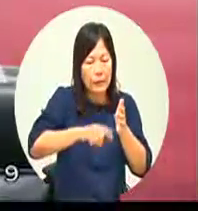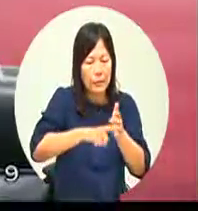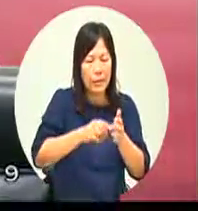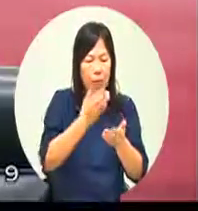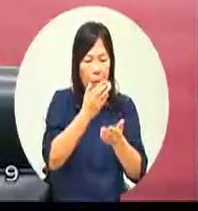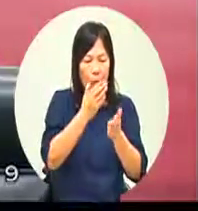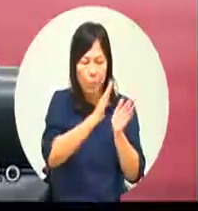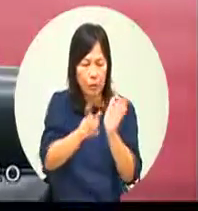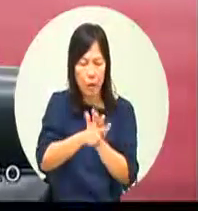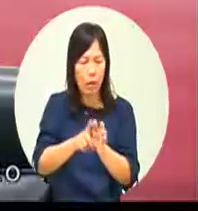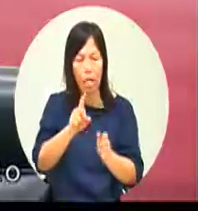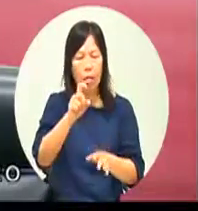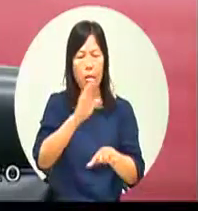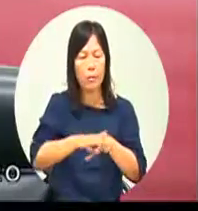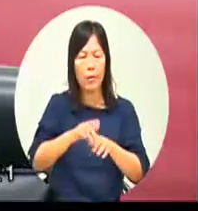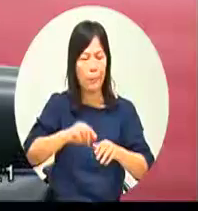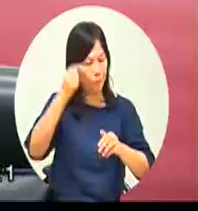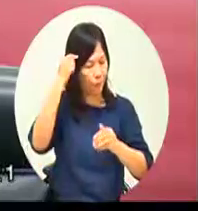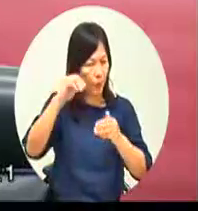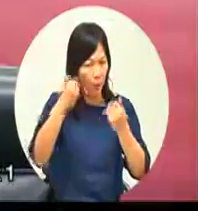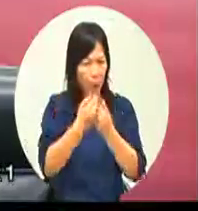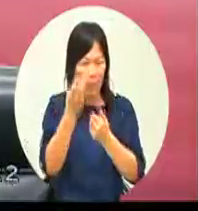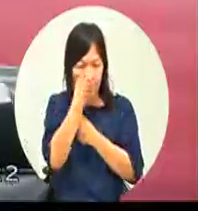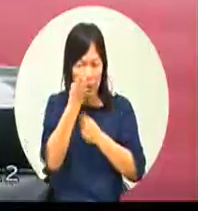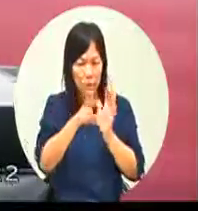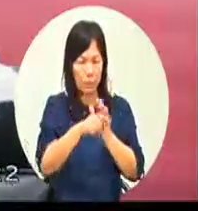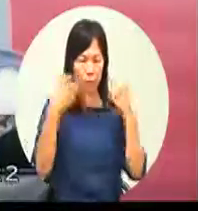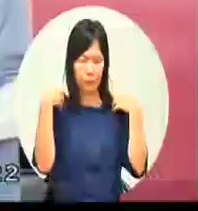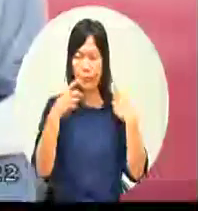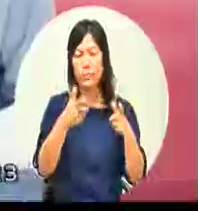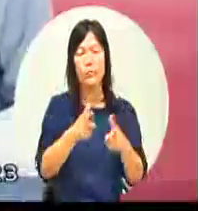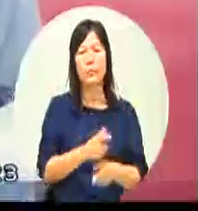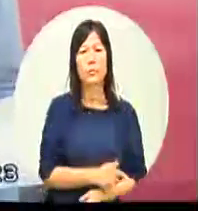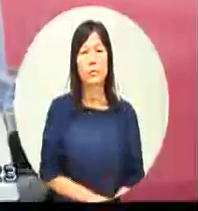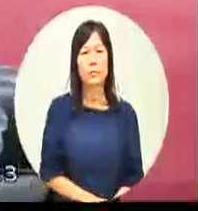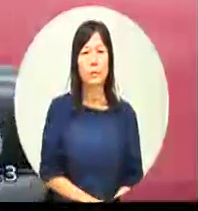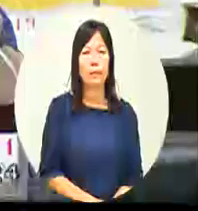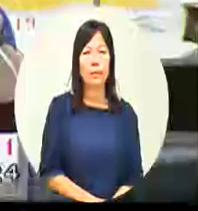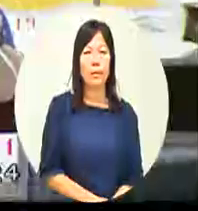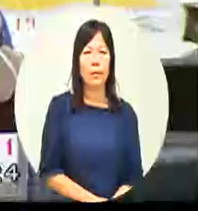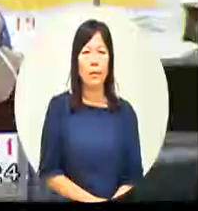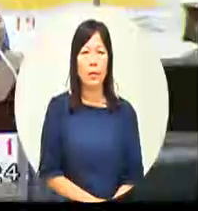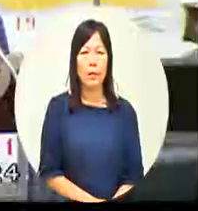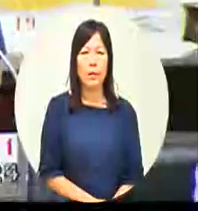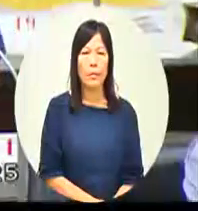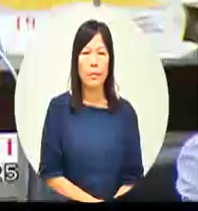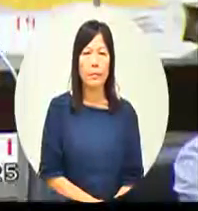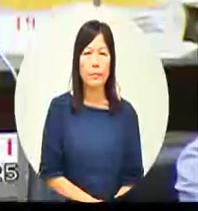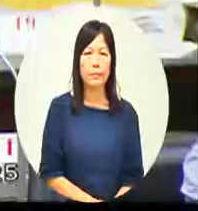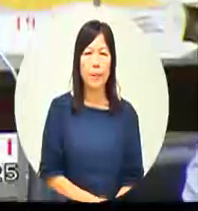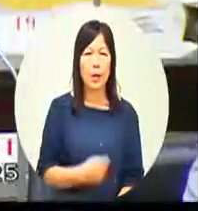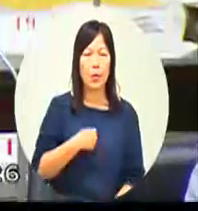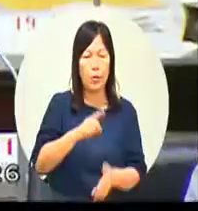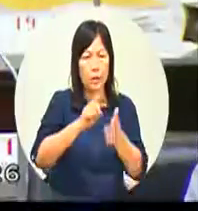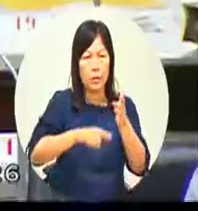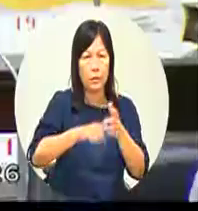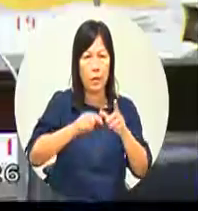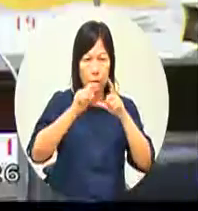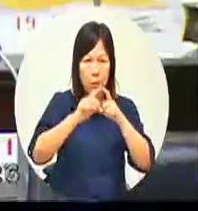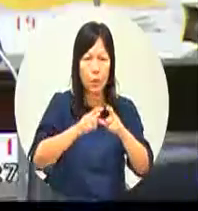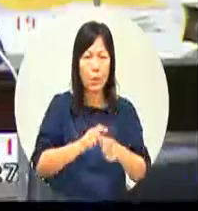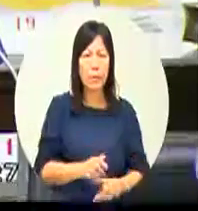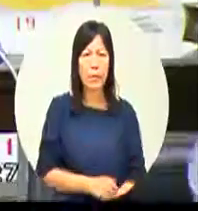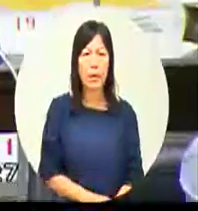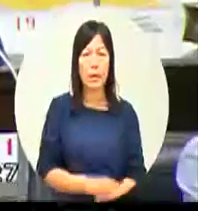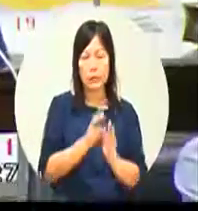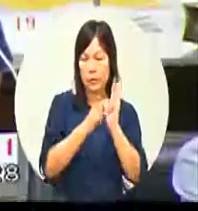掉，我觉得可能会违背了我们监督的职责了哈。那简言。 好，我在这边就是简单的去做一些